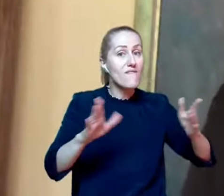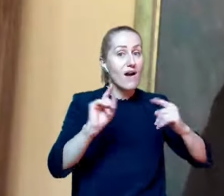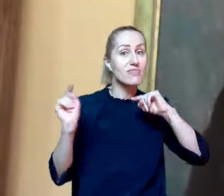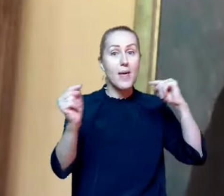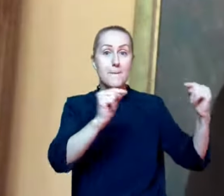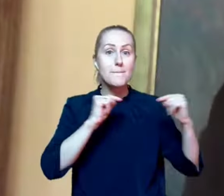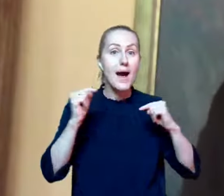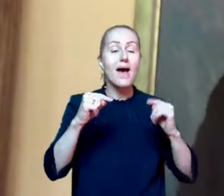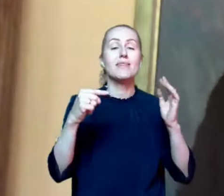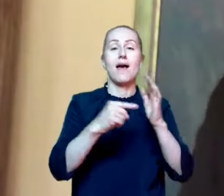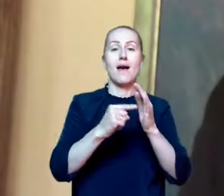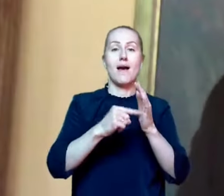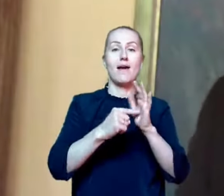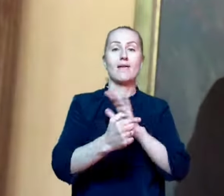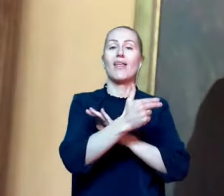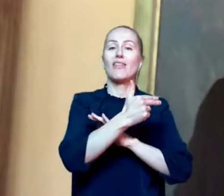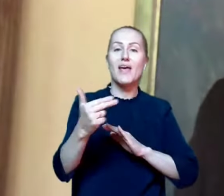temat